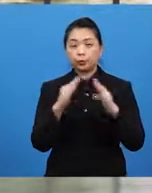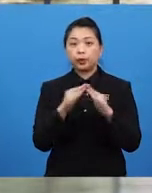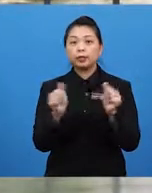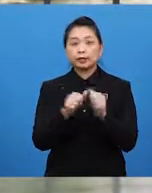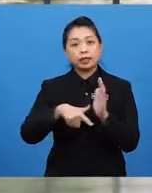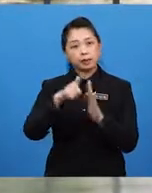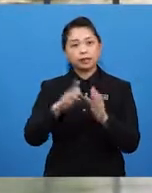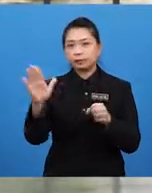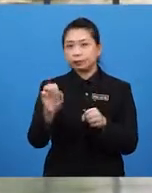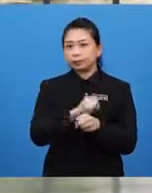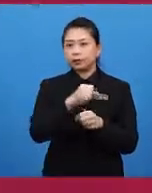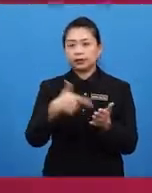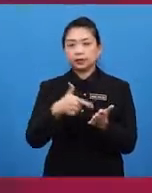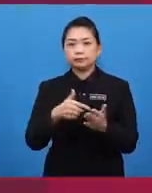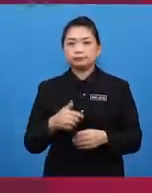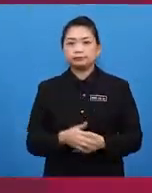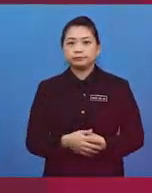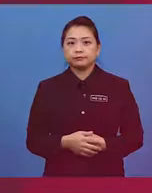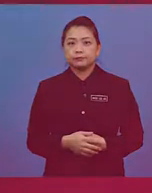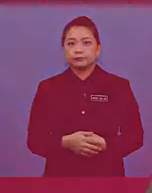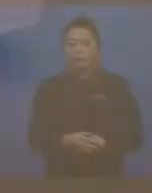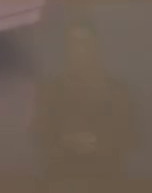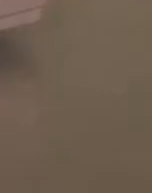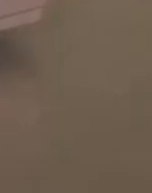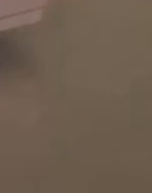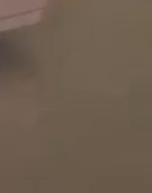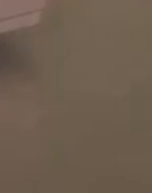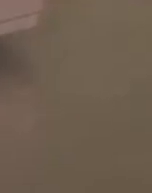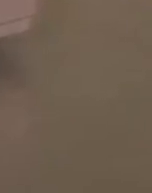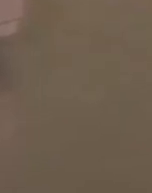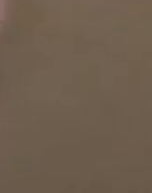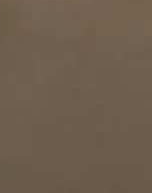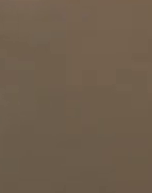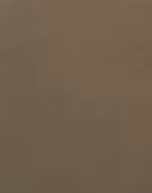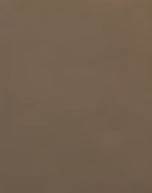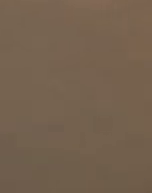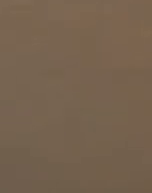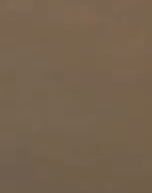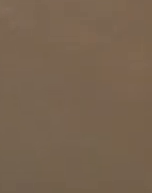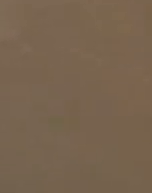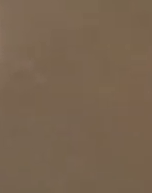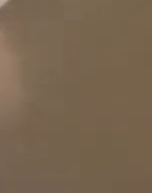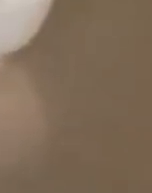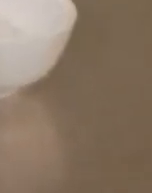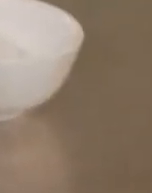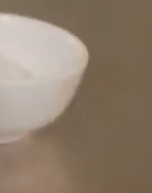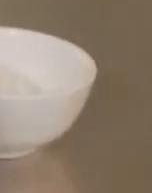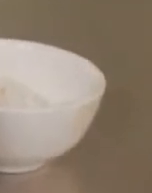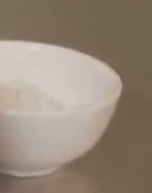rumah dengan lebih sempurna lagi hai hai Hi Ho hai hai